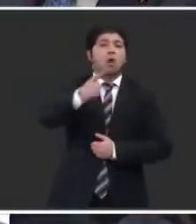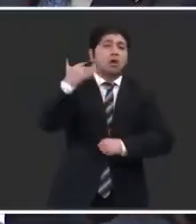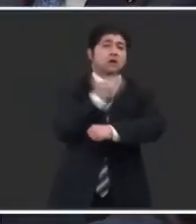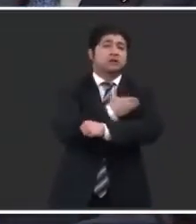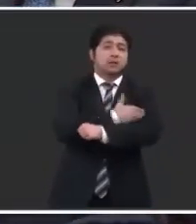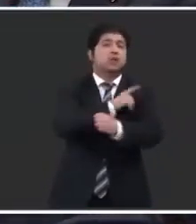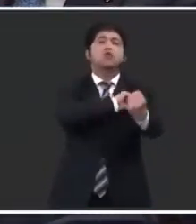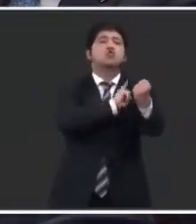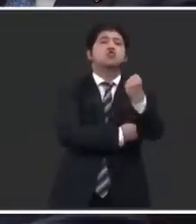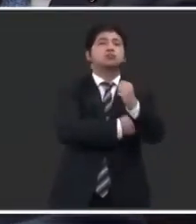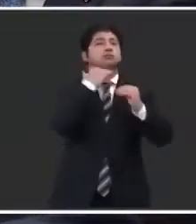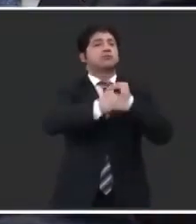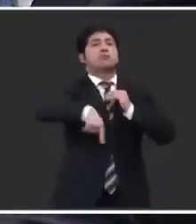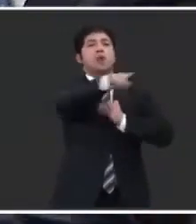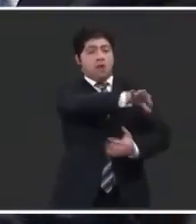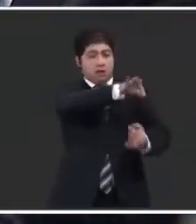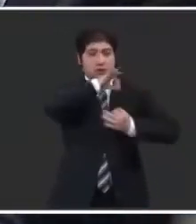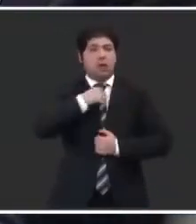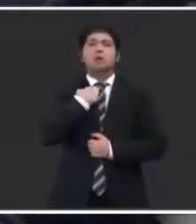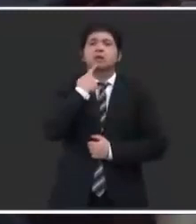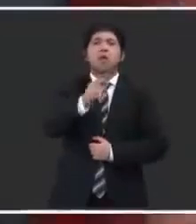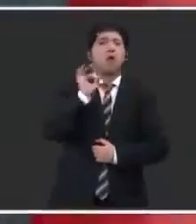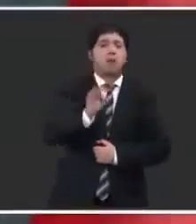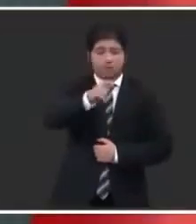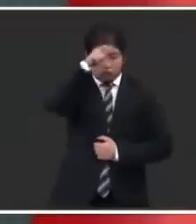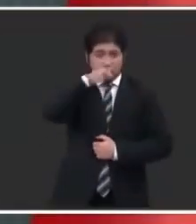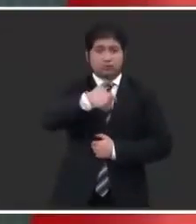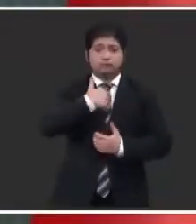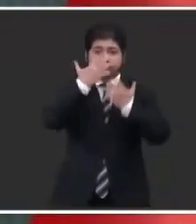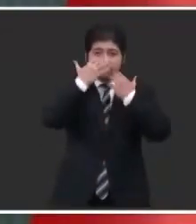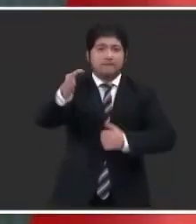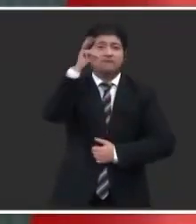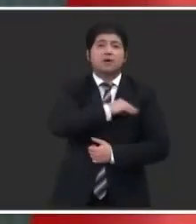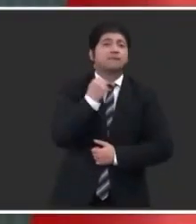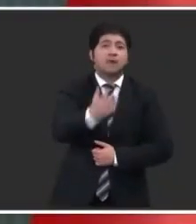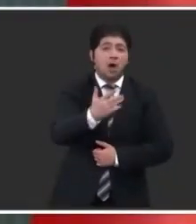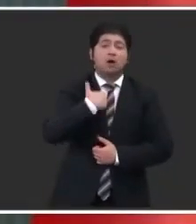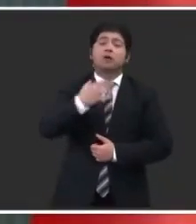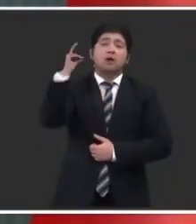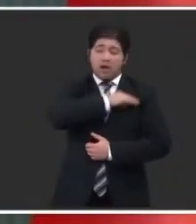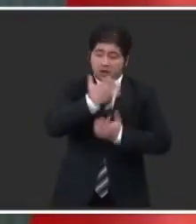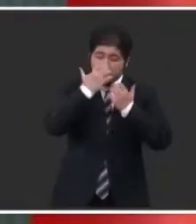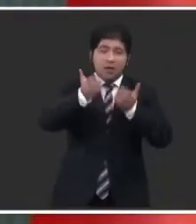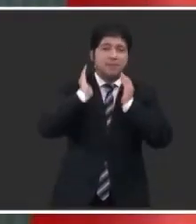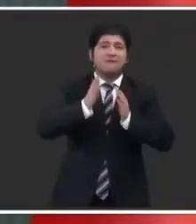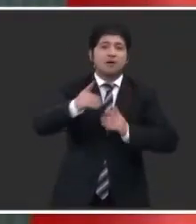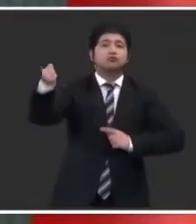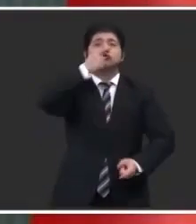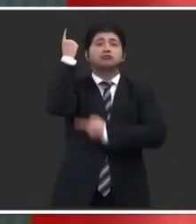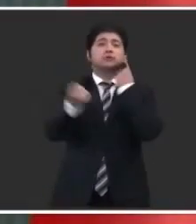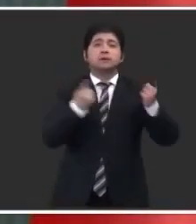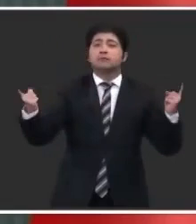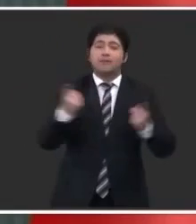gücümüz millet derken ülkemize kazandırdığımız ve kazandıracağımız eserler yanında